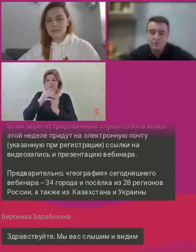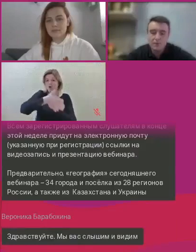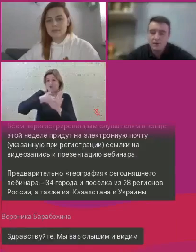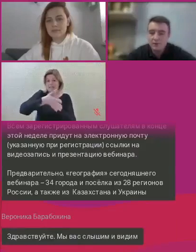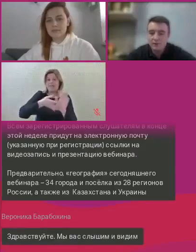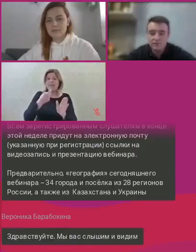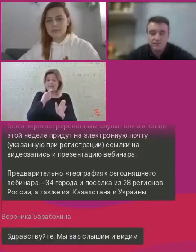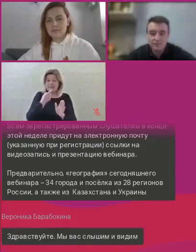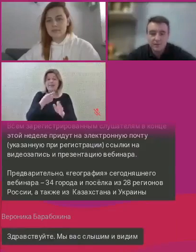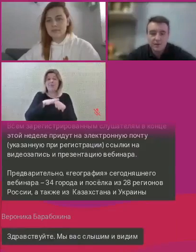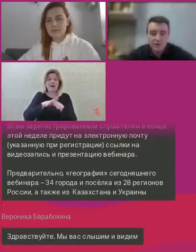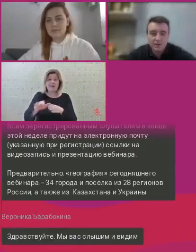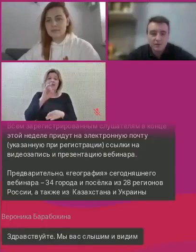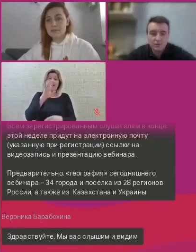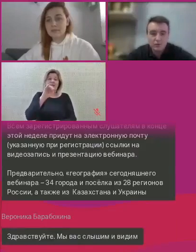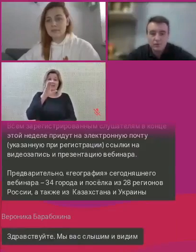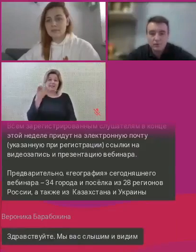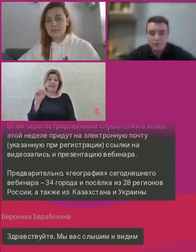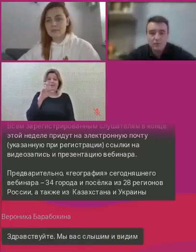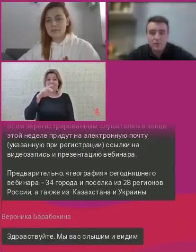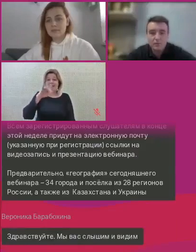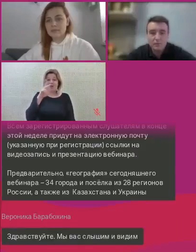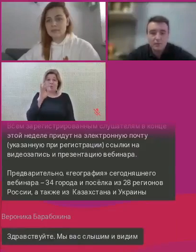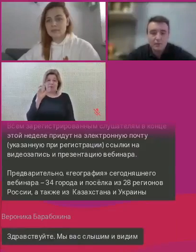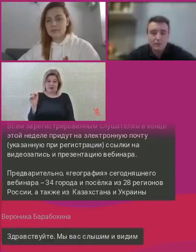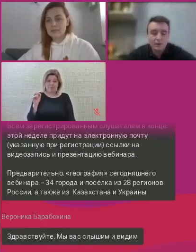Инессы Беликовой. Вот.